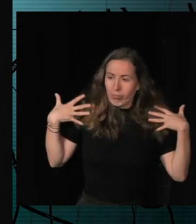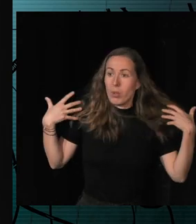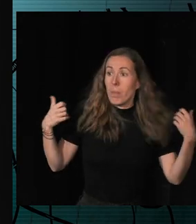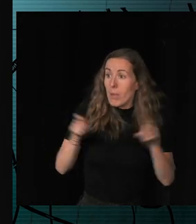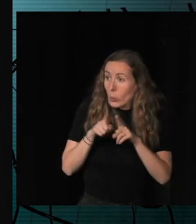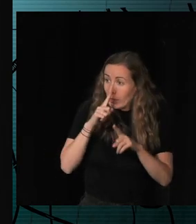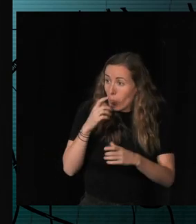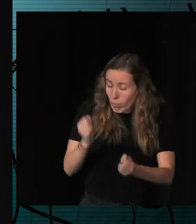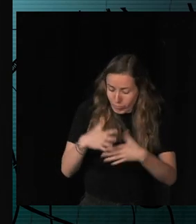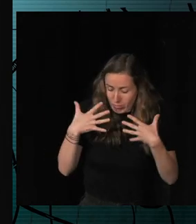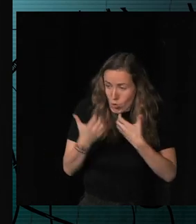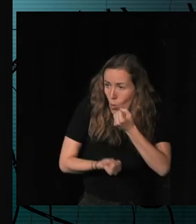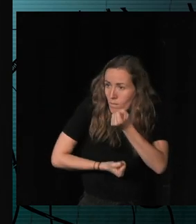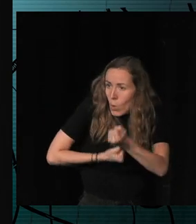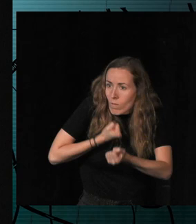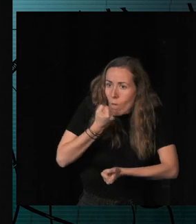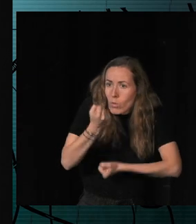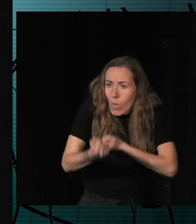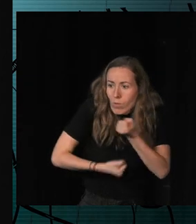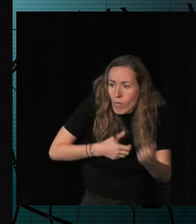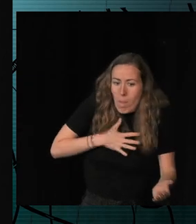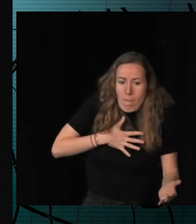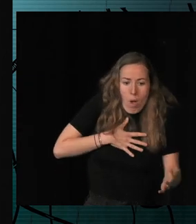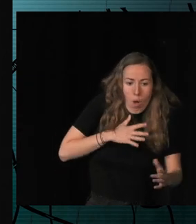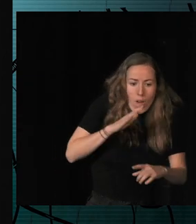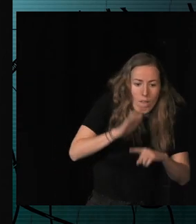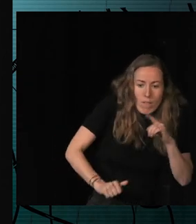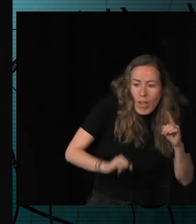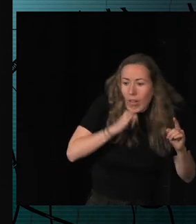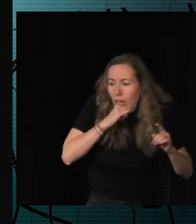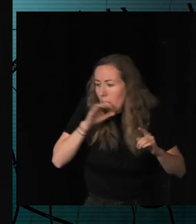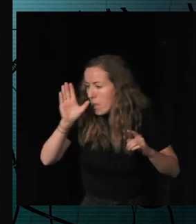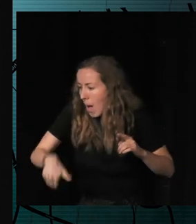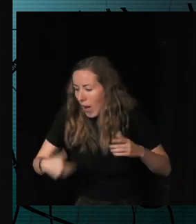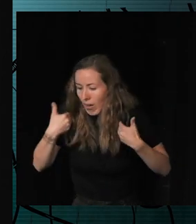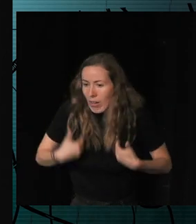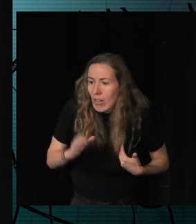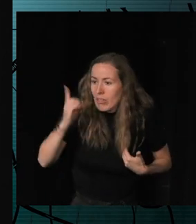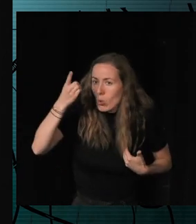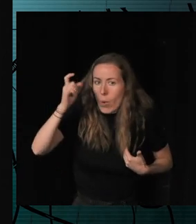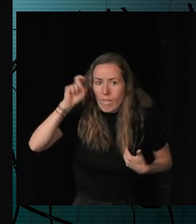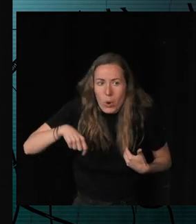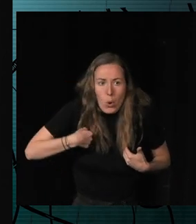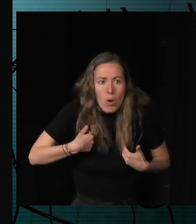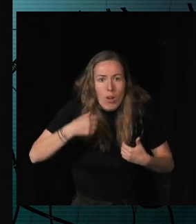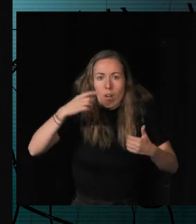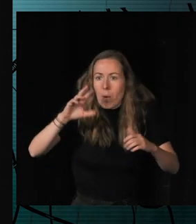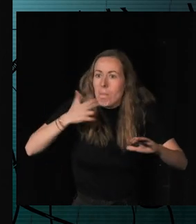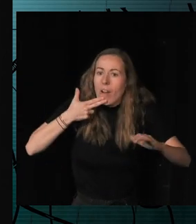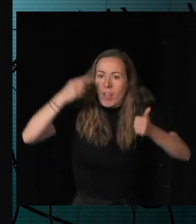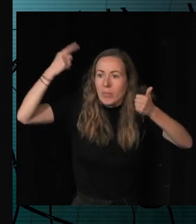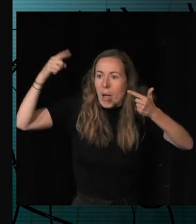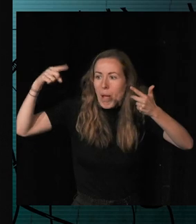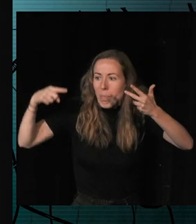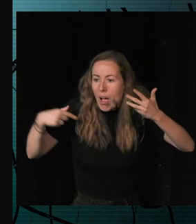source de souffrance et de cette peur de de de malfire et de de de en fait bah voilà de devoir être Dieu et de ne pas réussir à à l'être et donc de mal faire et de vivre dans